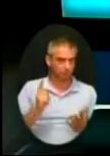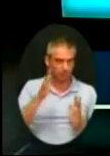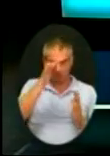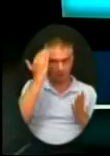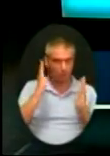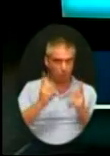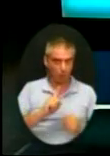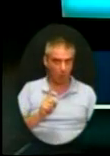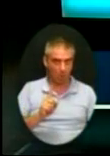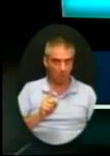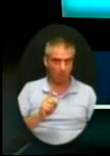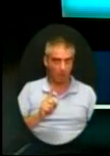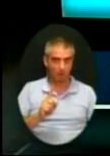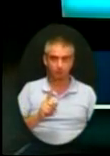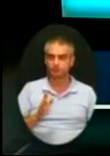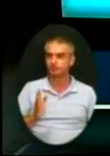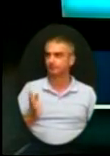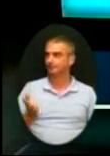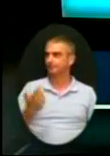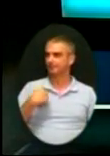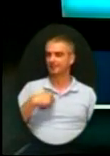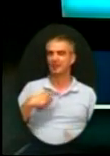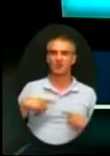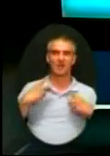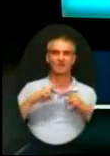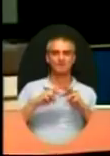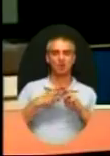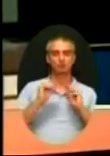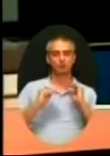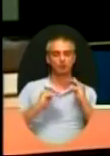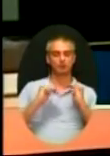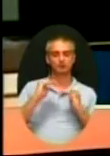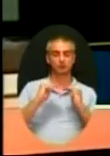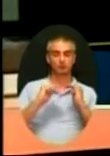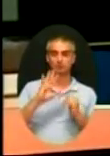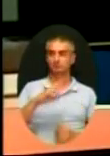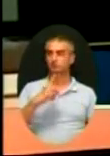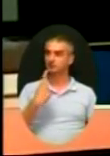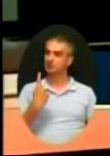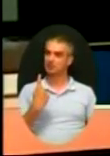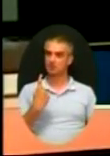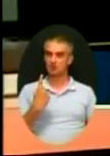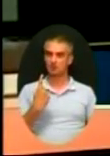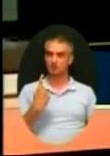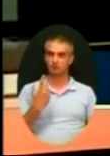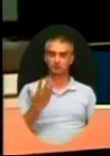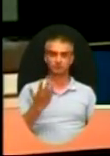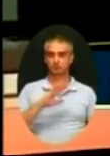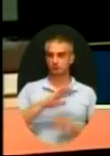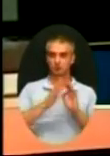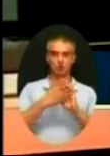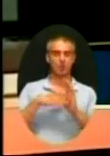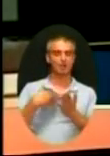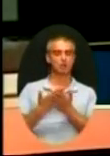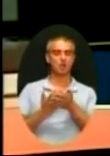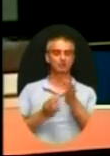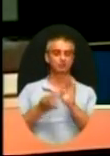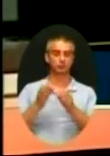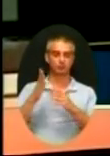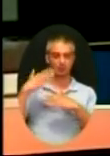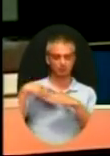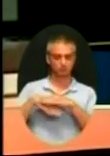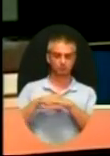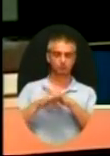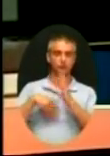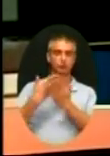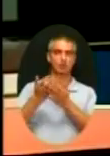חמור מאוד, לא יואב קיש? תראה, אנחנו חיים בעולם של איזונים. מצד אחד, כל מערכת היועץ המשפטי שכפופה